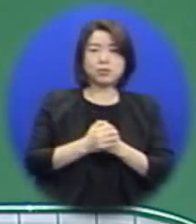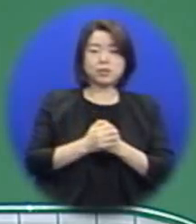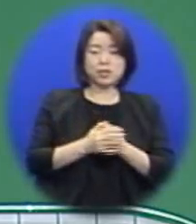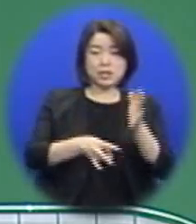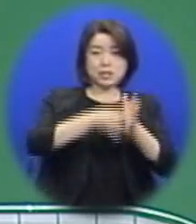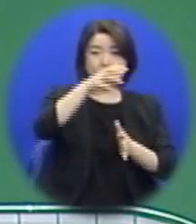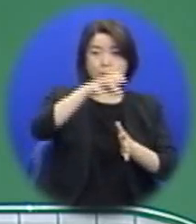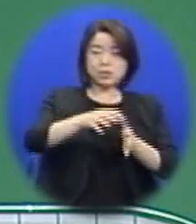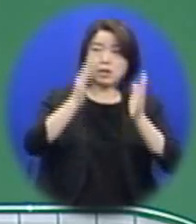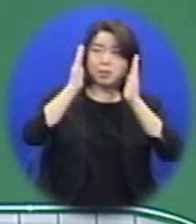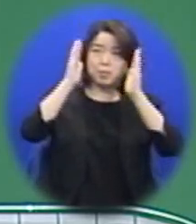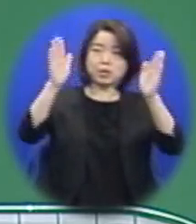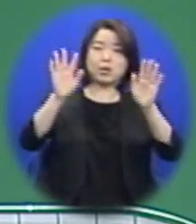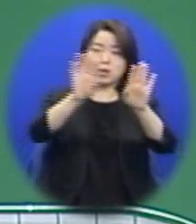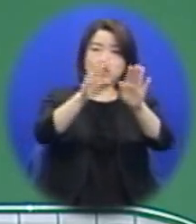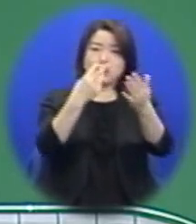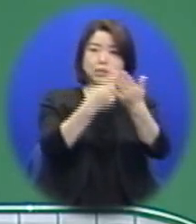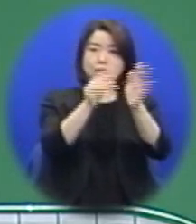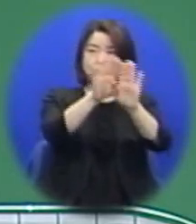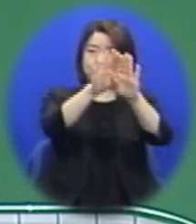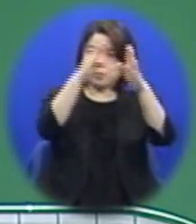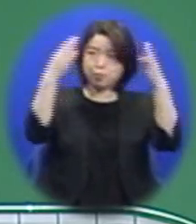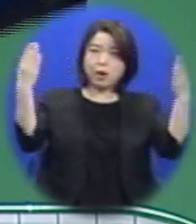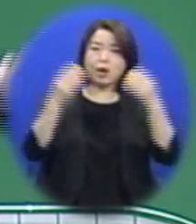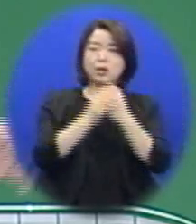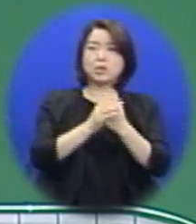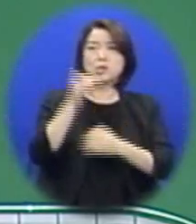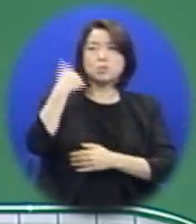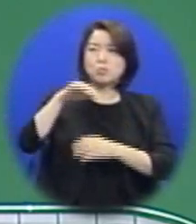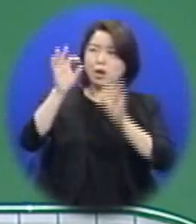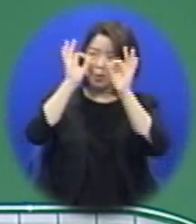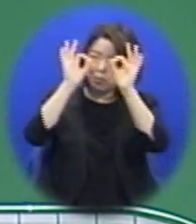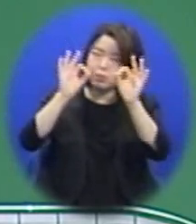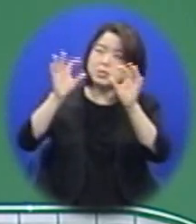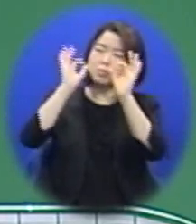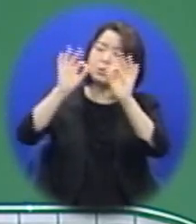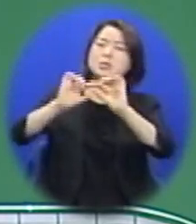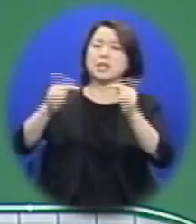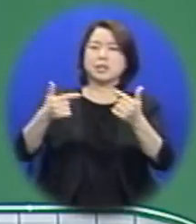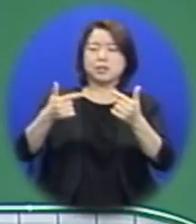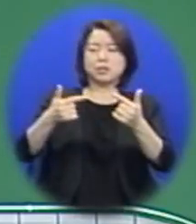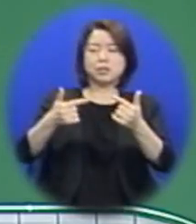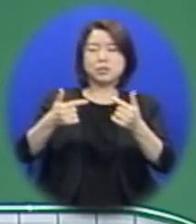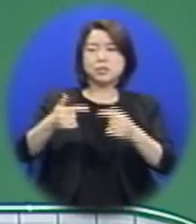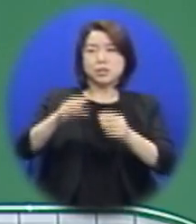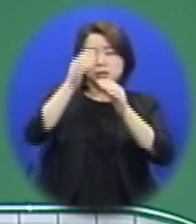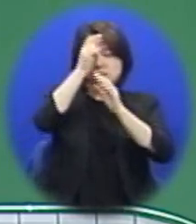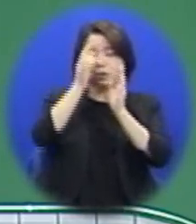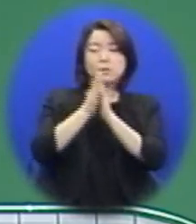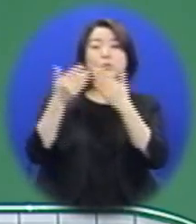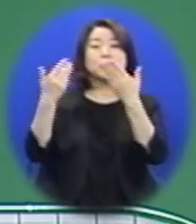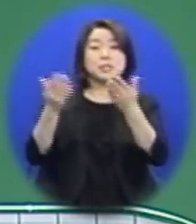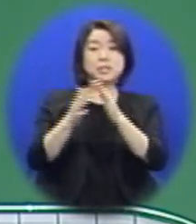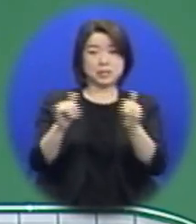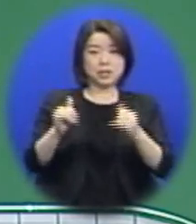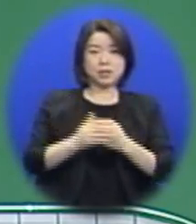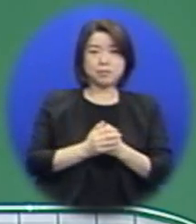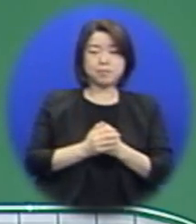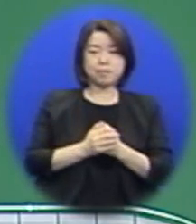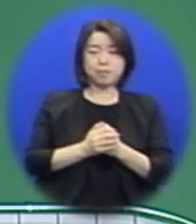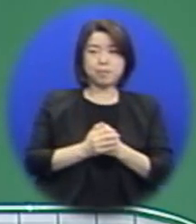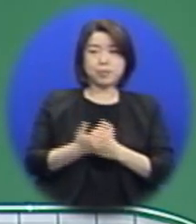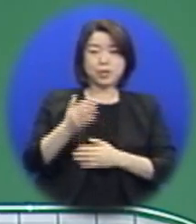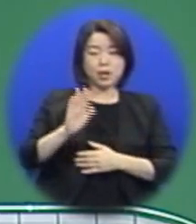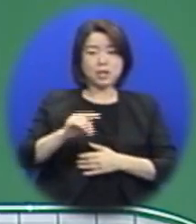예루살렘을 향하여 문을 활짝 열어놓고 누가 보든지 안 보든지 기도하던 사람. 그게